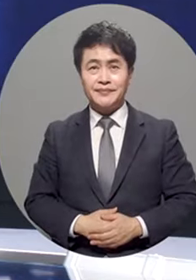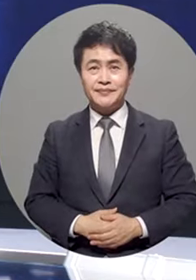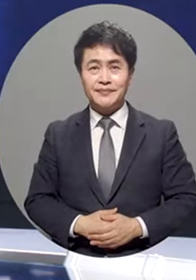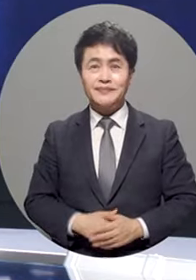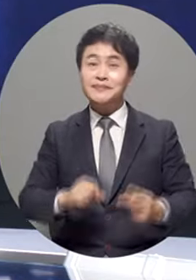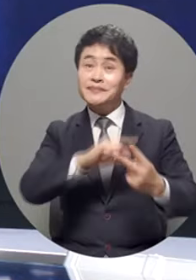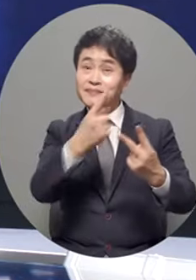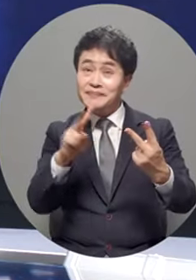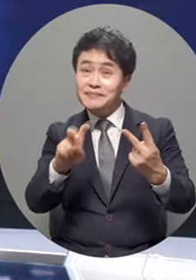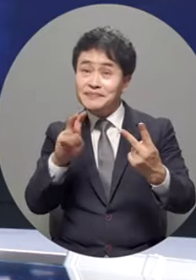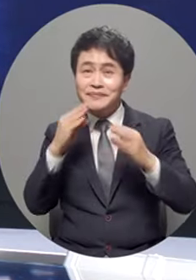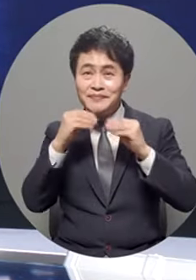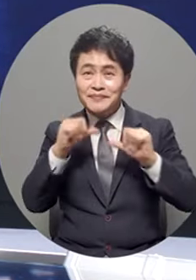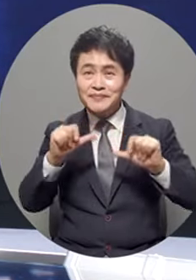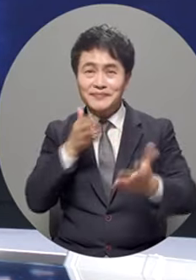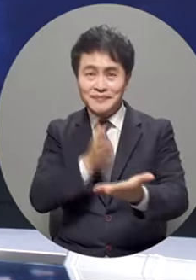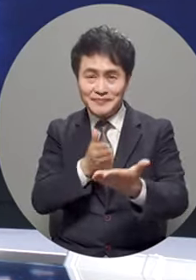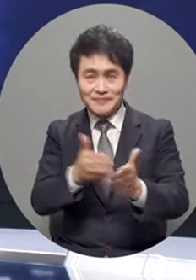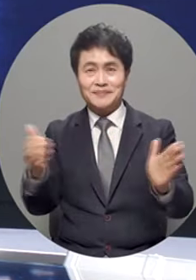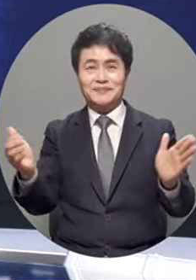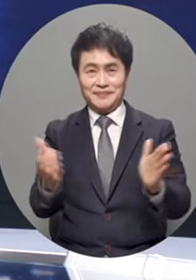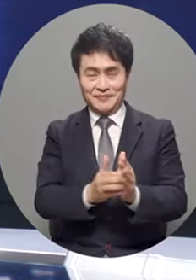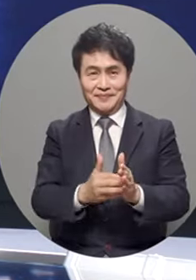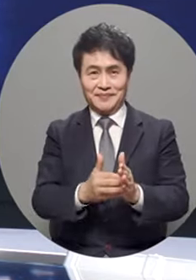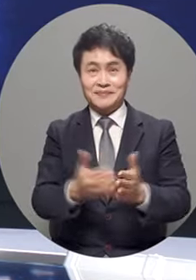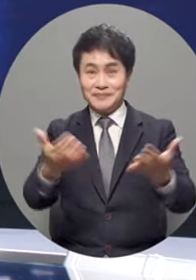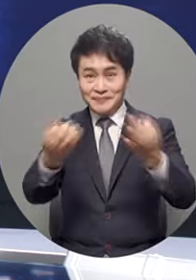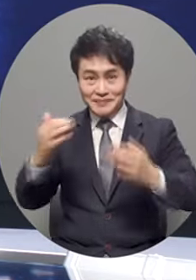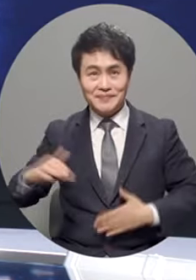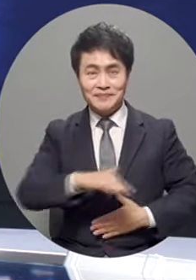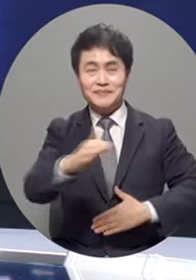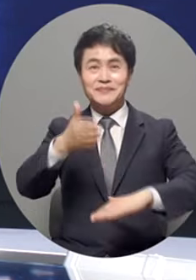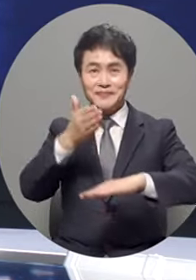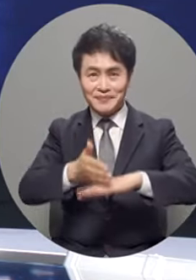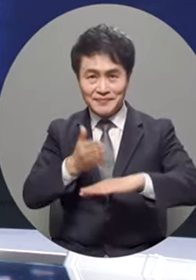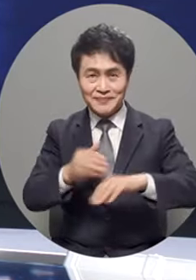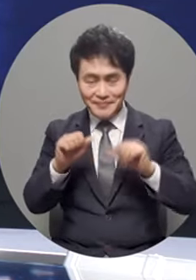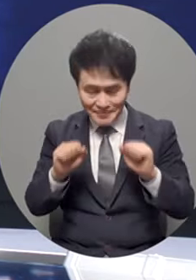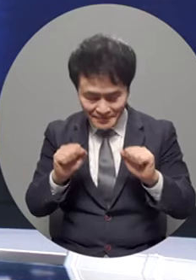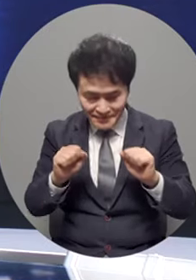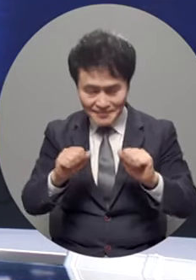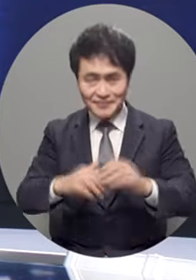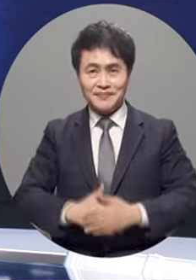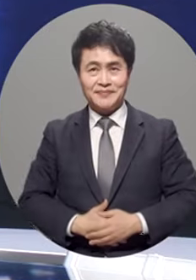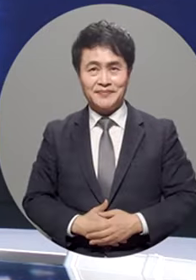2월 24일 뉴스데스크 여기서 마치겠습니다. 시청해주신 여러분 고맙습니다.